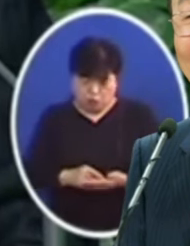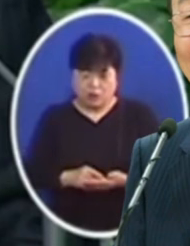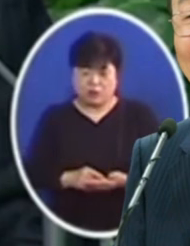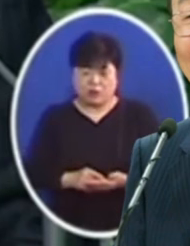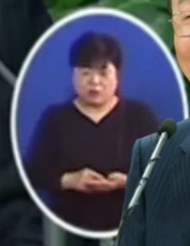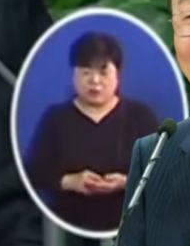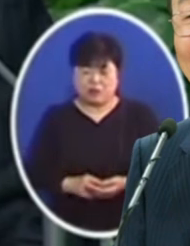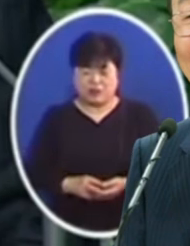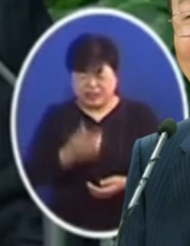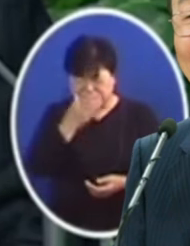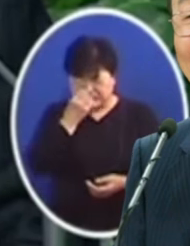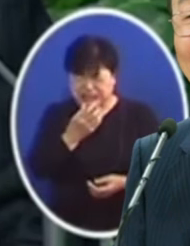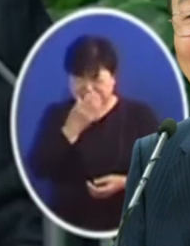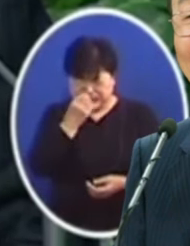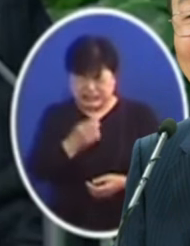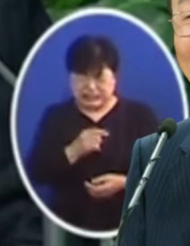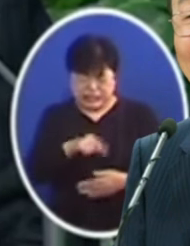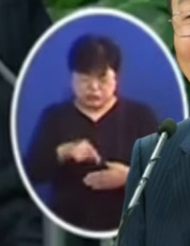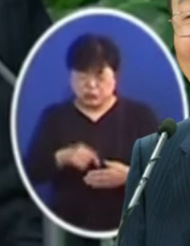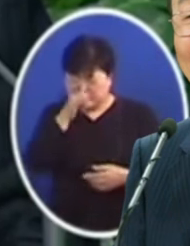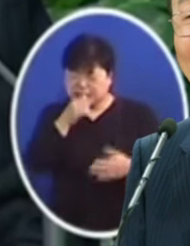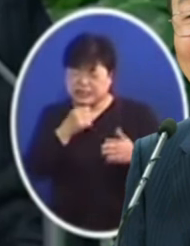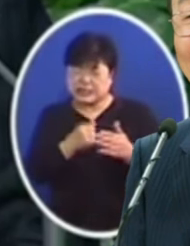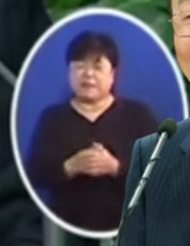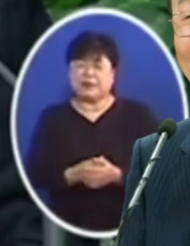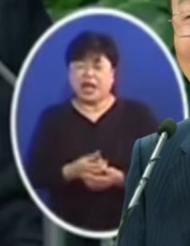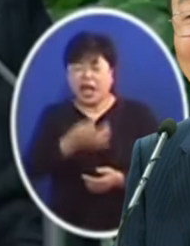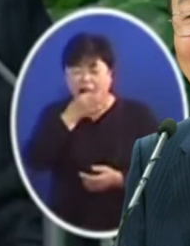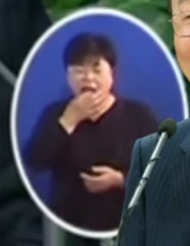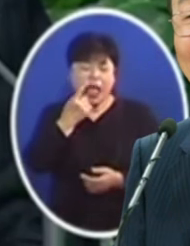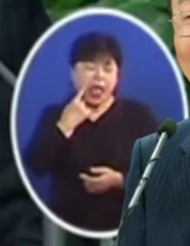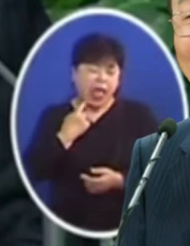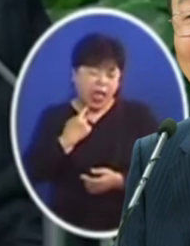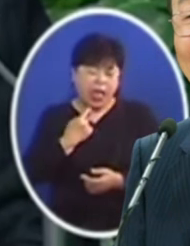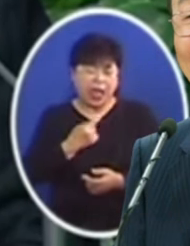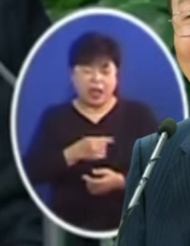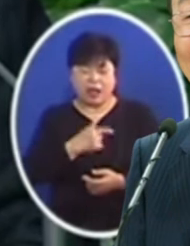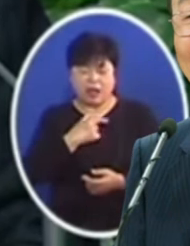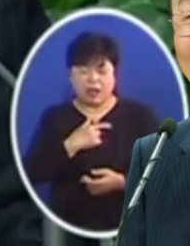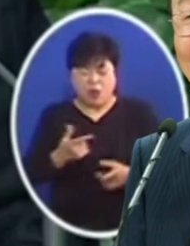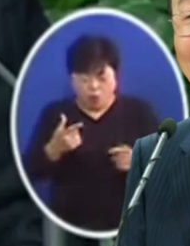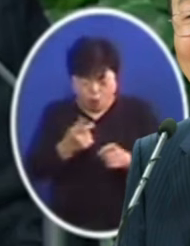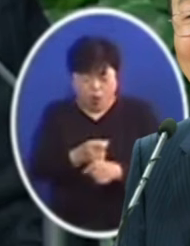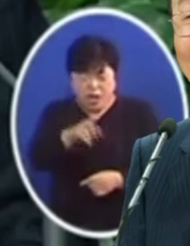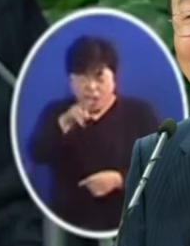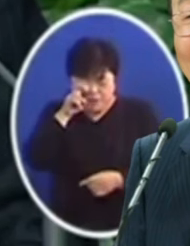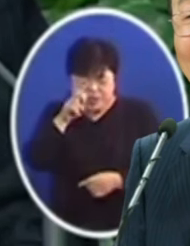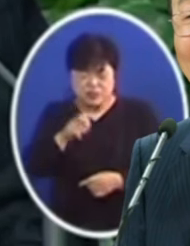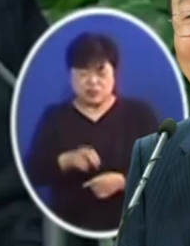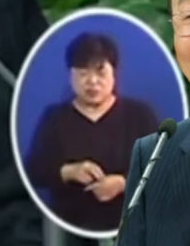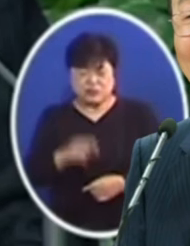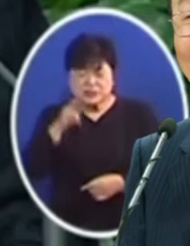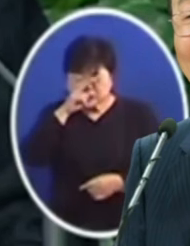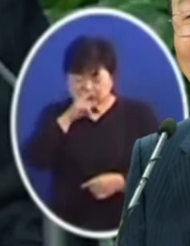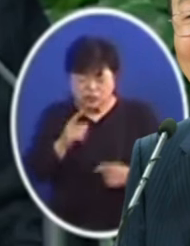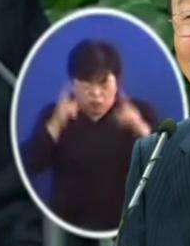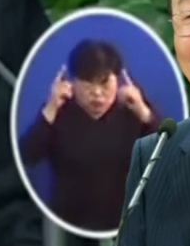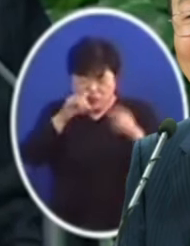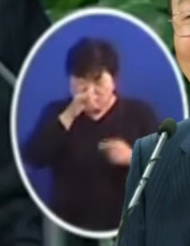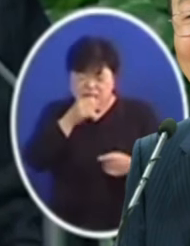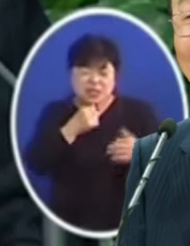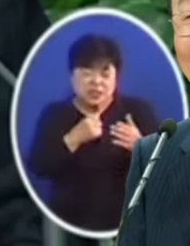그들이 좋아하는 쓰레기가 내 속에 있기 때문에 욕심과 탐심과 원한과 미움과 시기와 질투와 분노 같은 것이